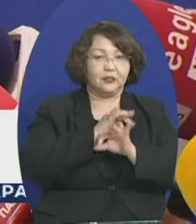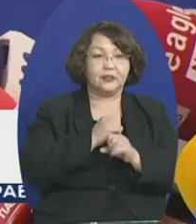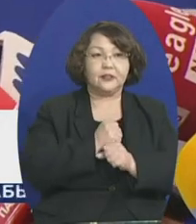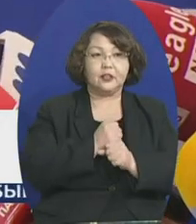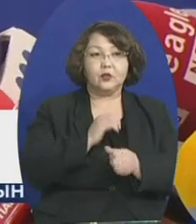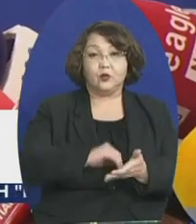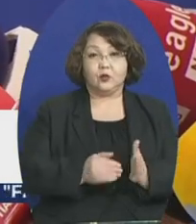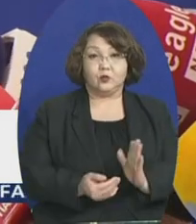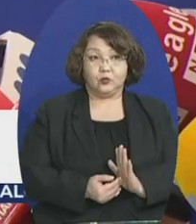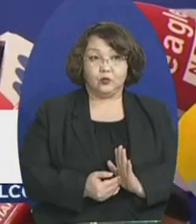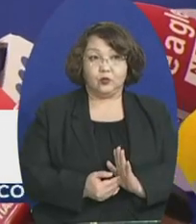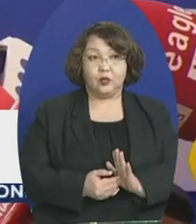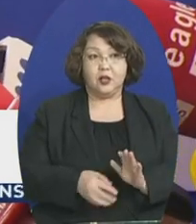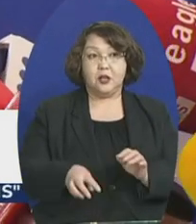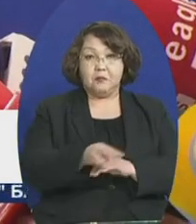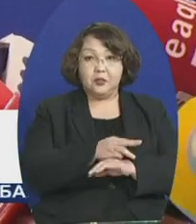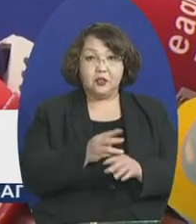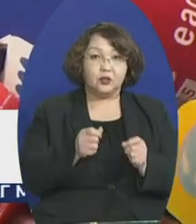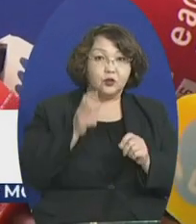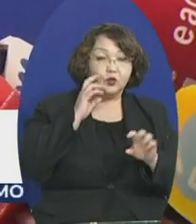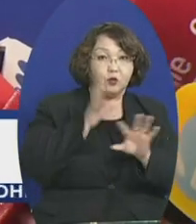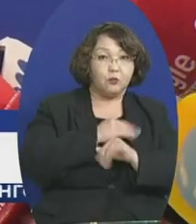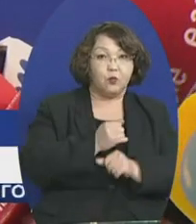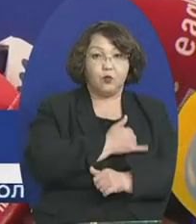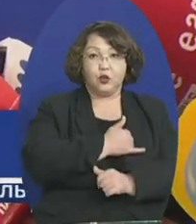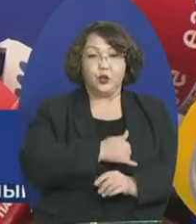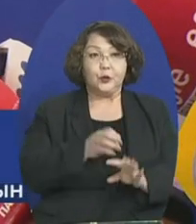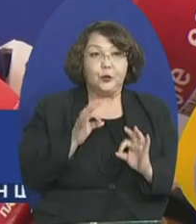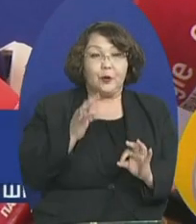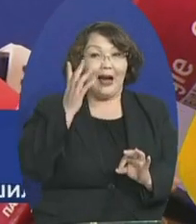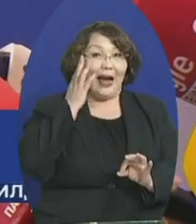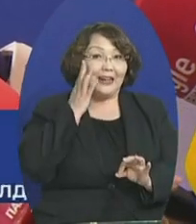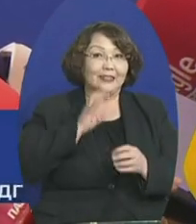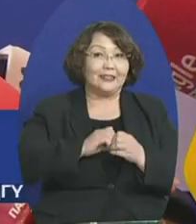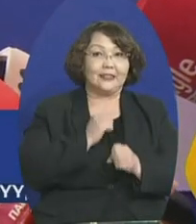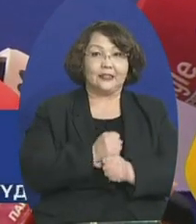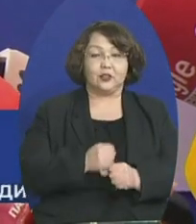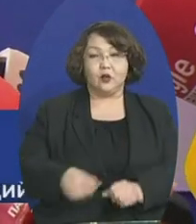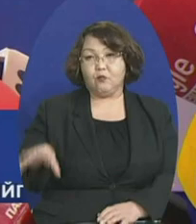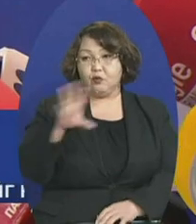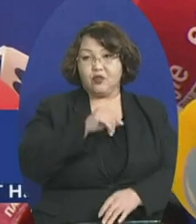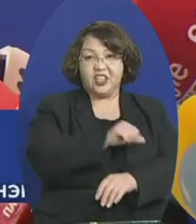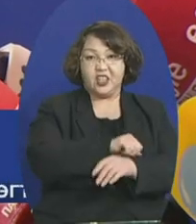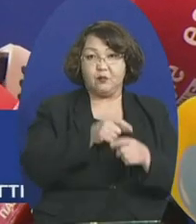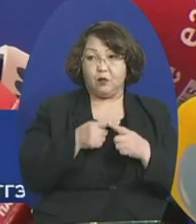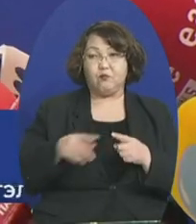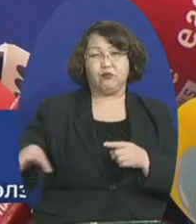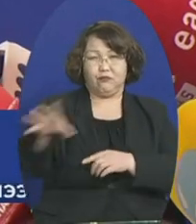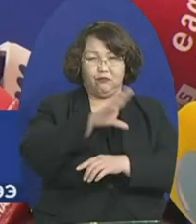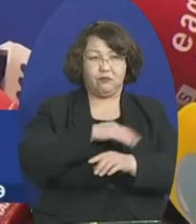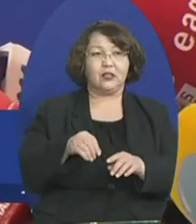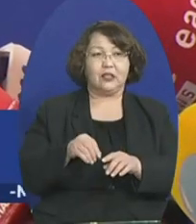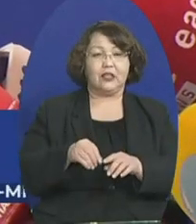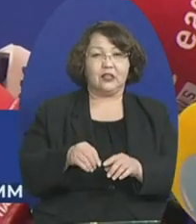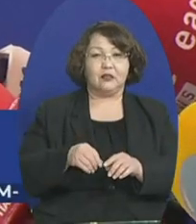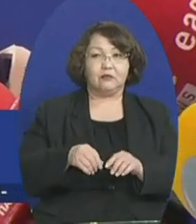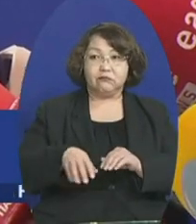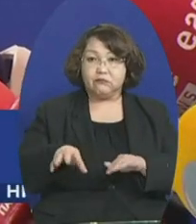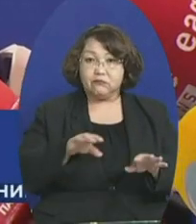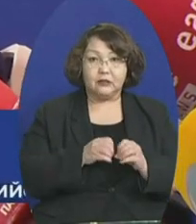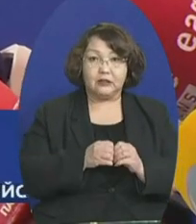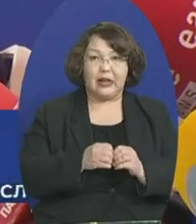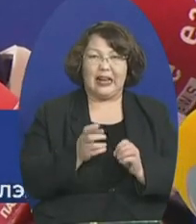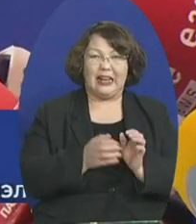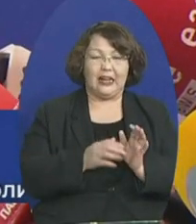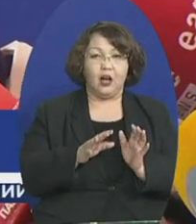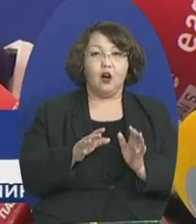Тэгэхээр одоо менежмент удирдлагын шин одоо хэлбэрийг оруулж ирэхдээ бүх одоо ажиллаж байгаа бомбтууд дээр оруулж ирэх юм бол бас өрөөсгөл болно. Тийм учраас энэ одоо